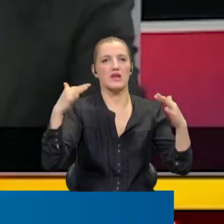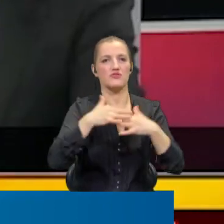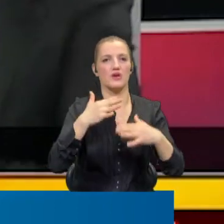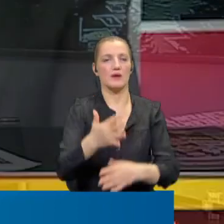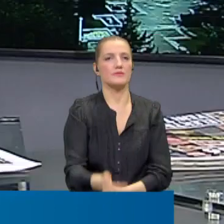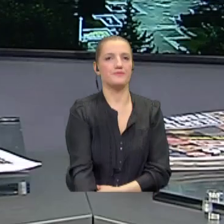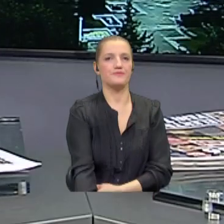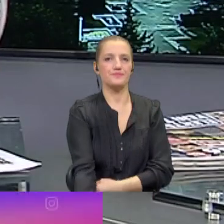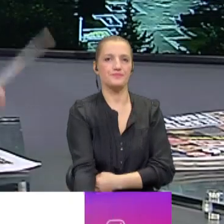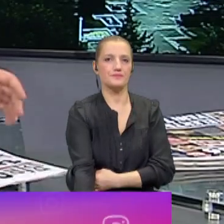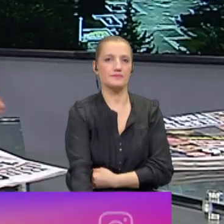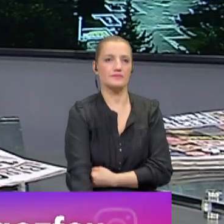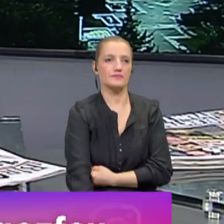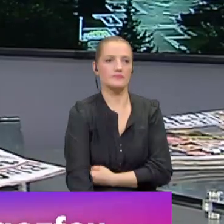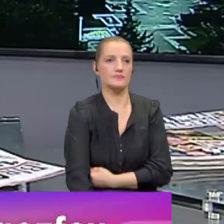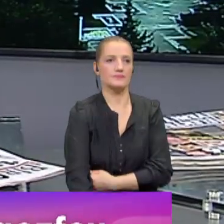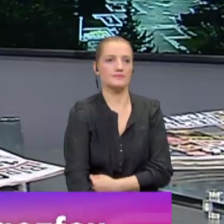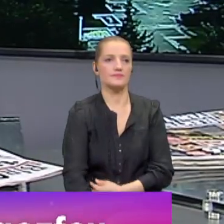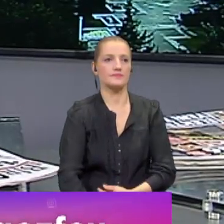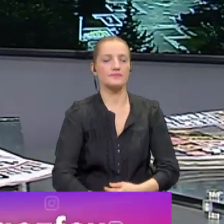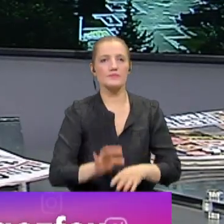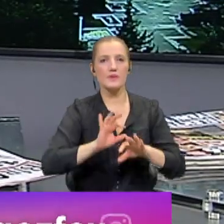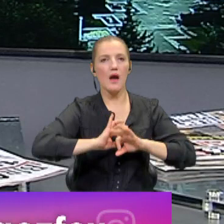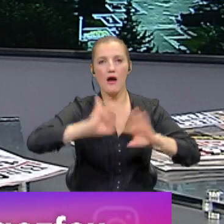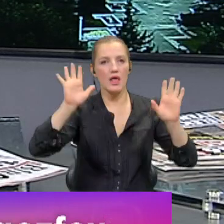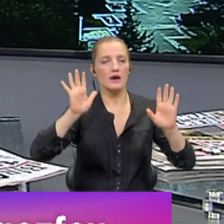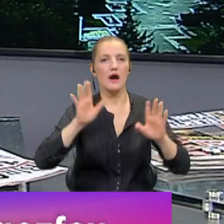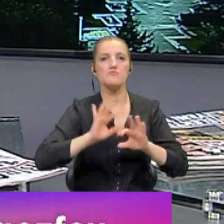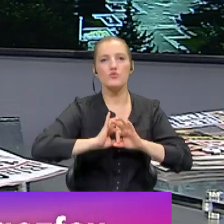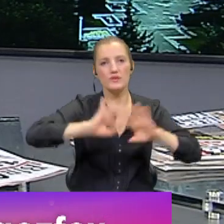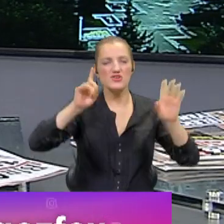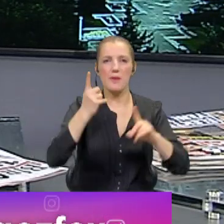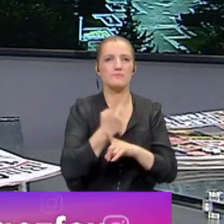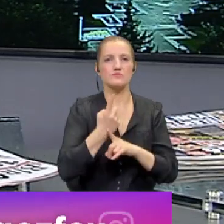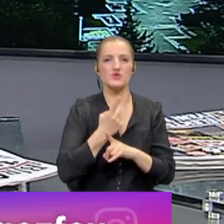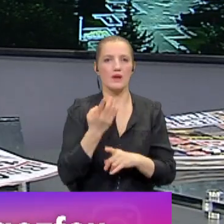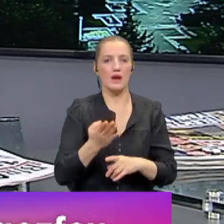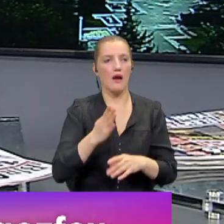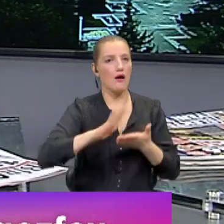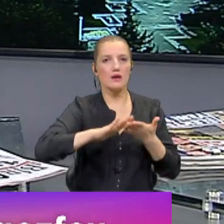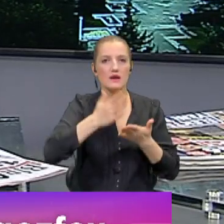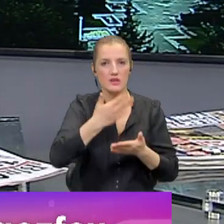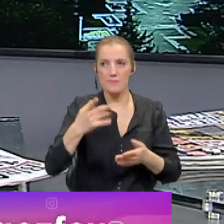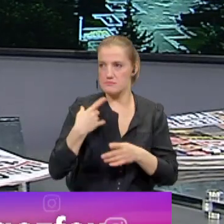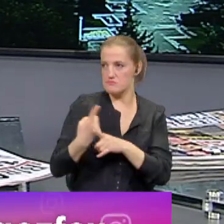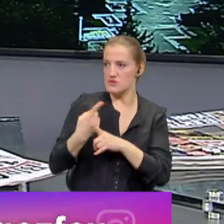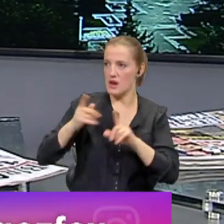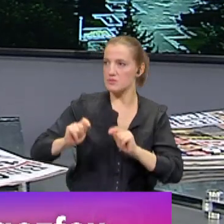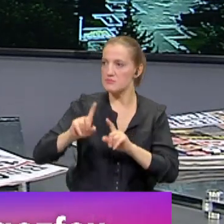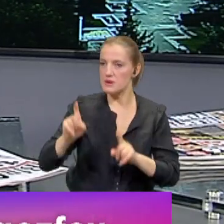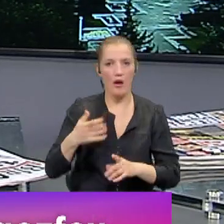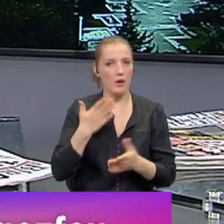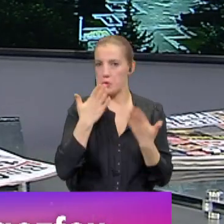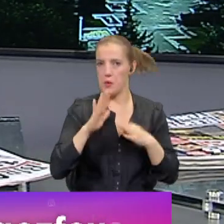geldim çok güzel harika muhteşem şey Arkadaşlar bir şey yaptık mı